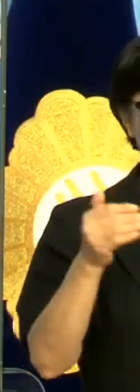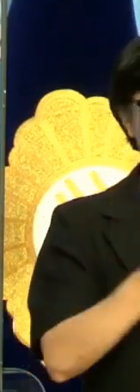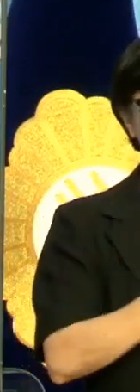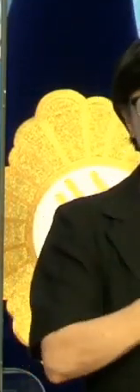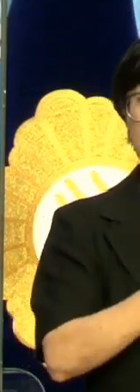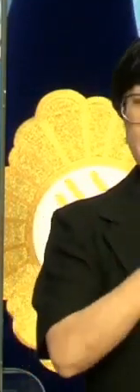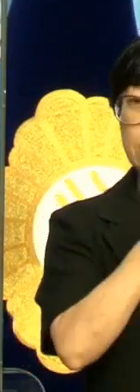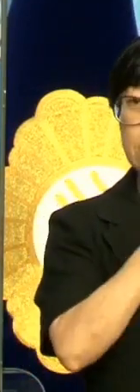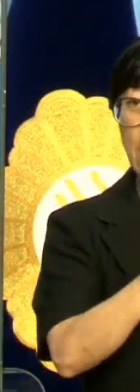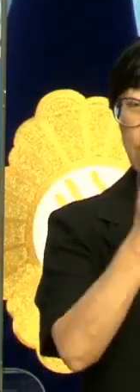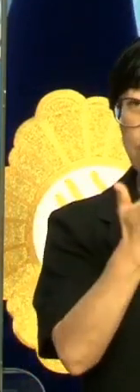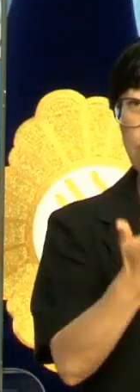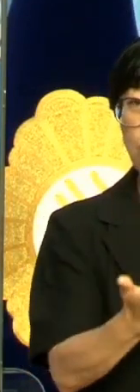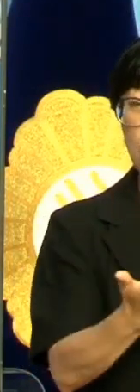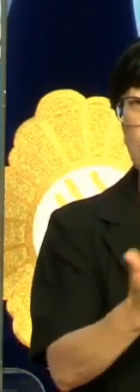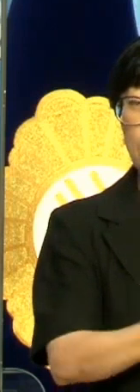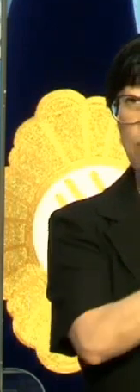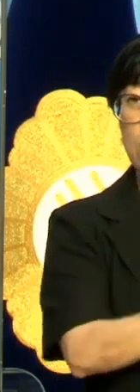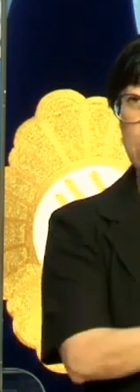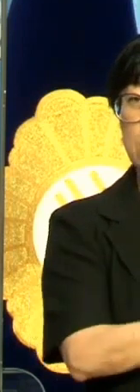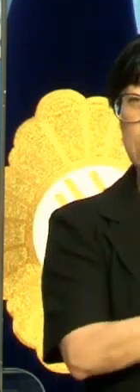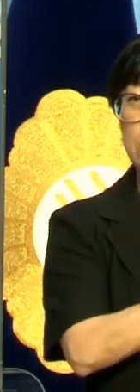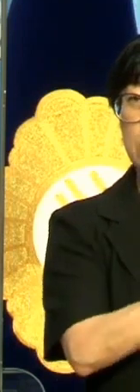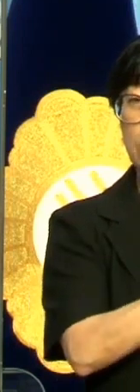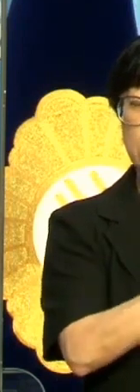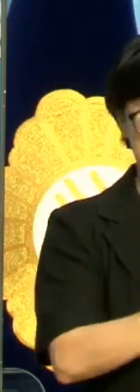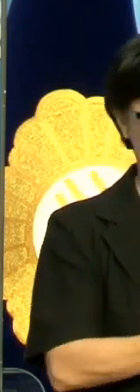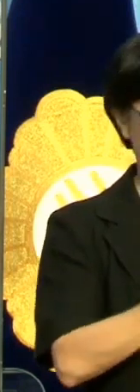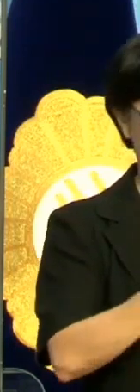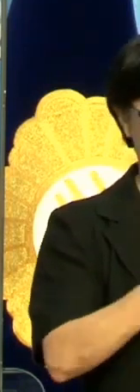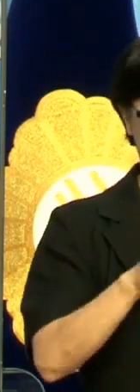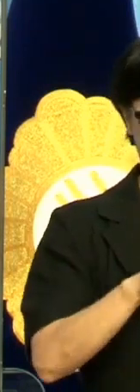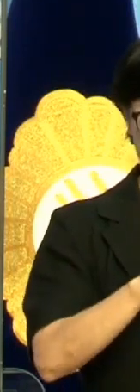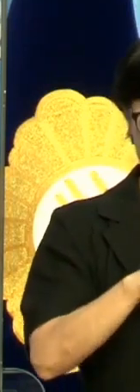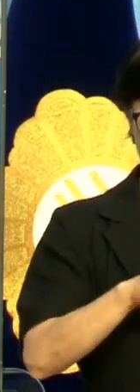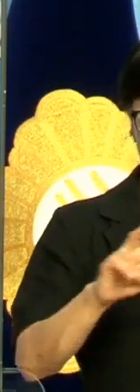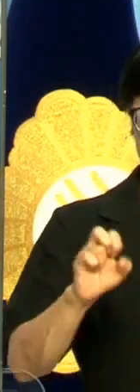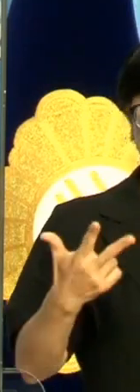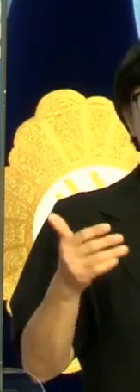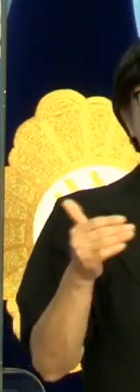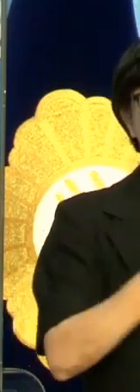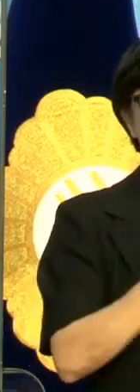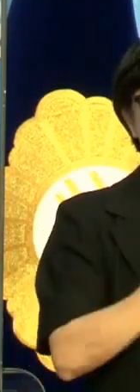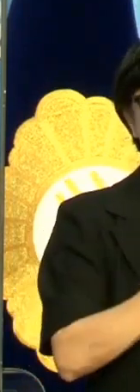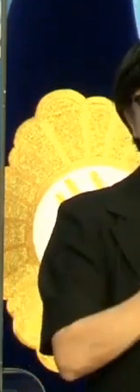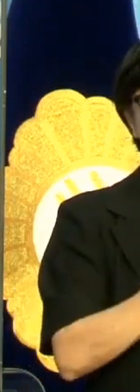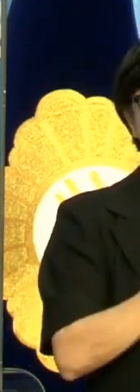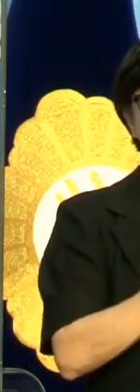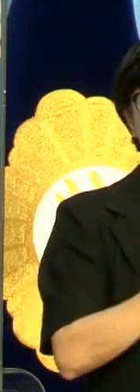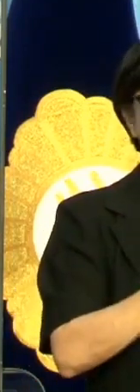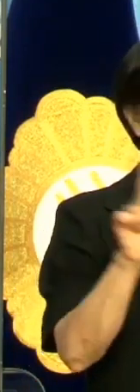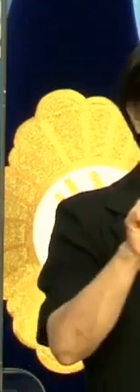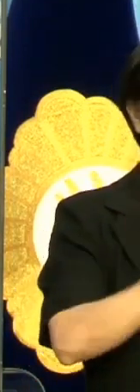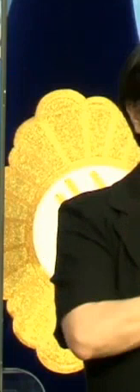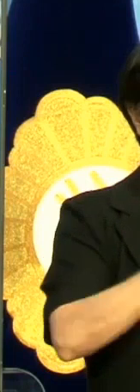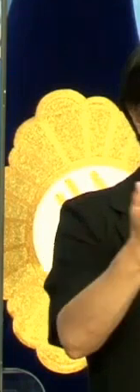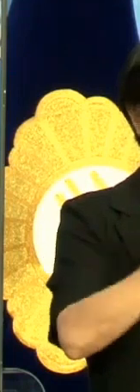휴가 17년 6월 24일부터 27일까지 받는 과정에서 어떠한 특혜도 없었고